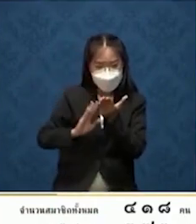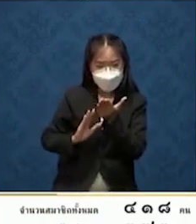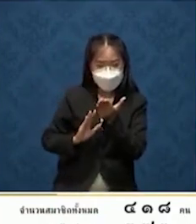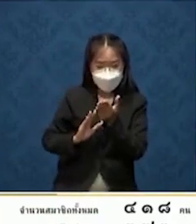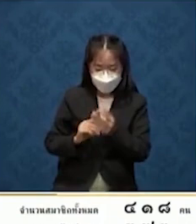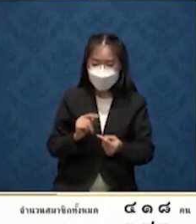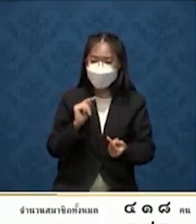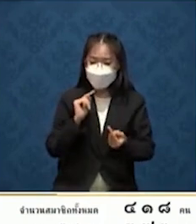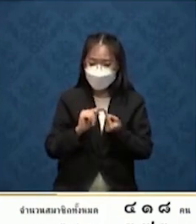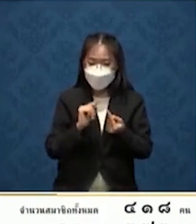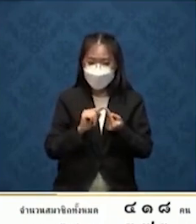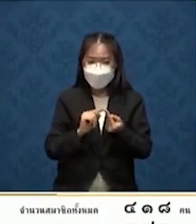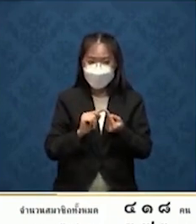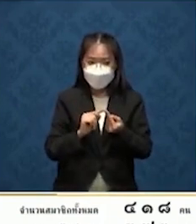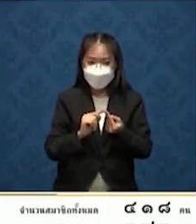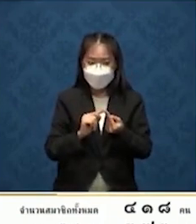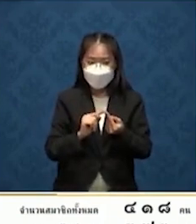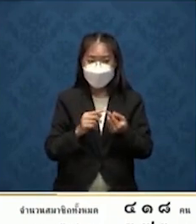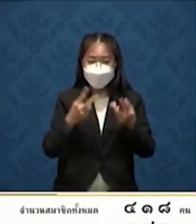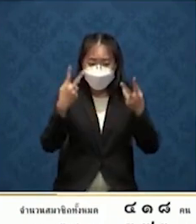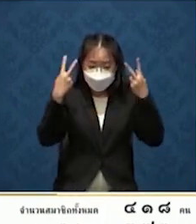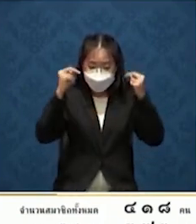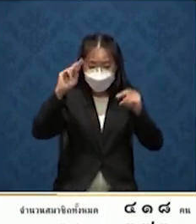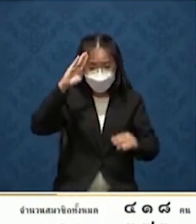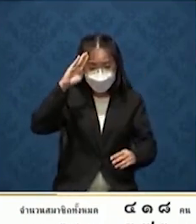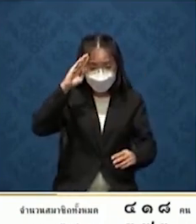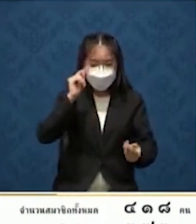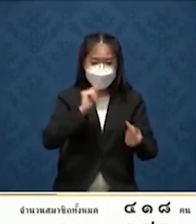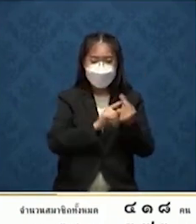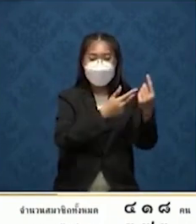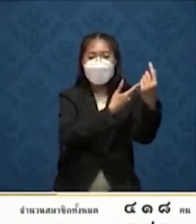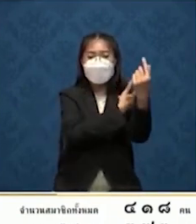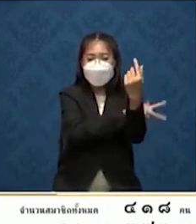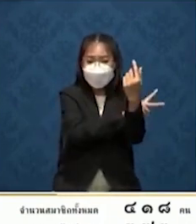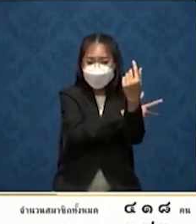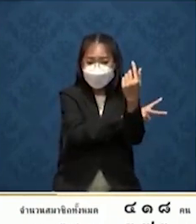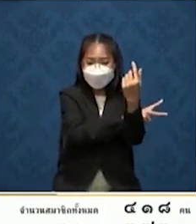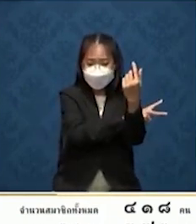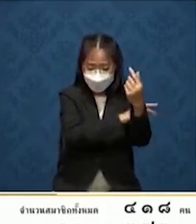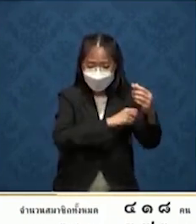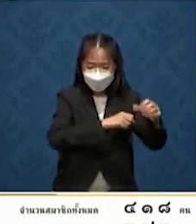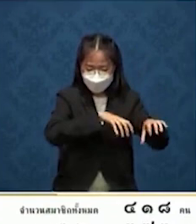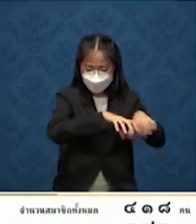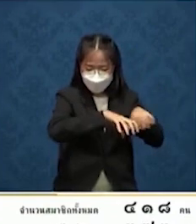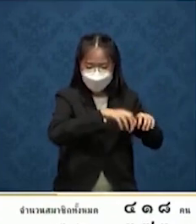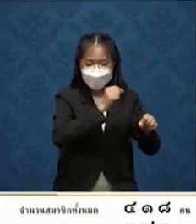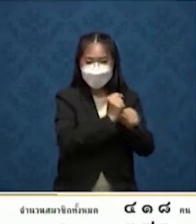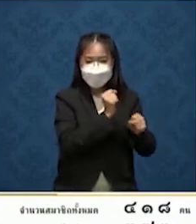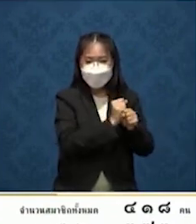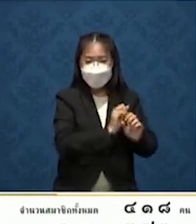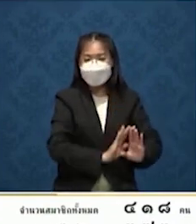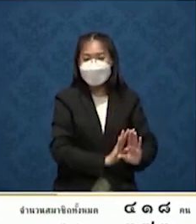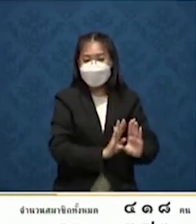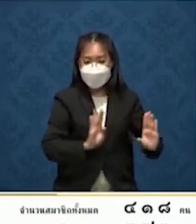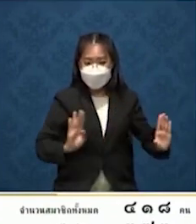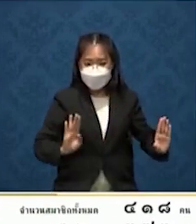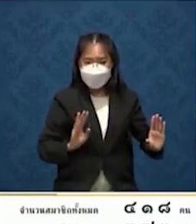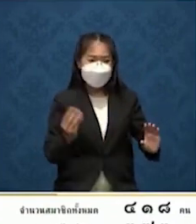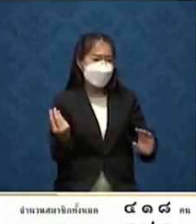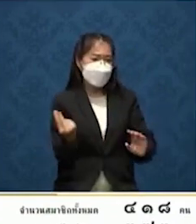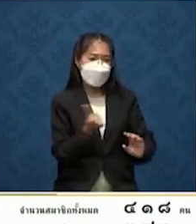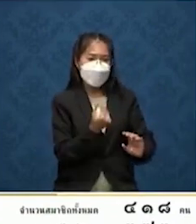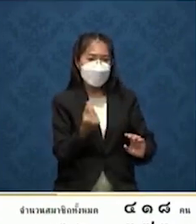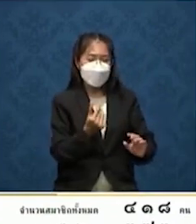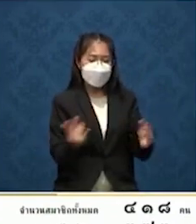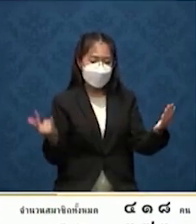กซ์เนี่ยทำให้เราเนี่ยสามารถที่จะเปิดประเทศได้เร็วกว่าที่อื่นนะครับในปี65นะครับการ